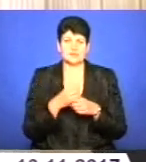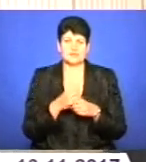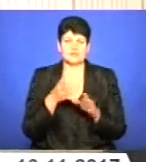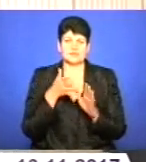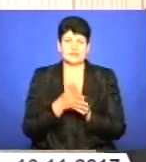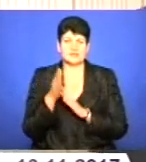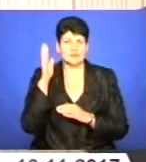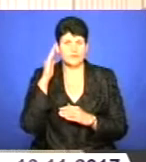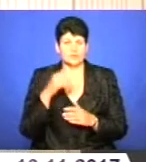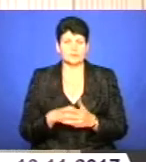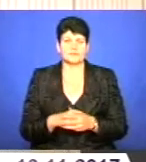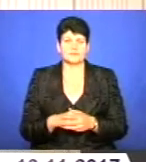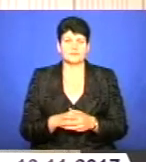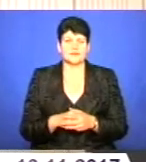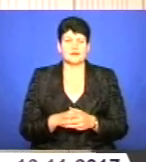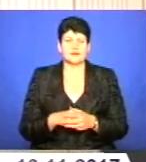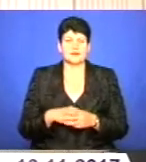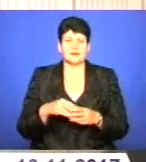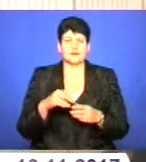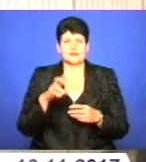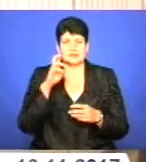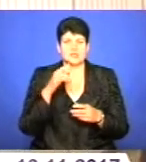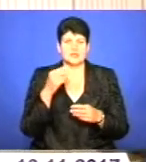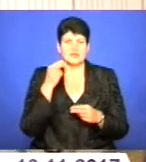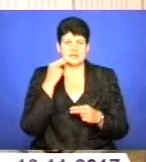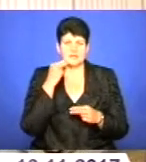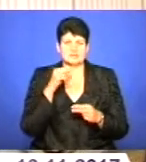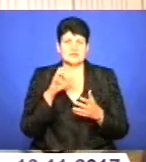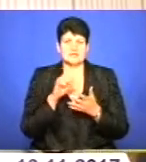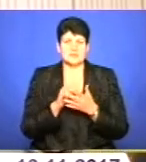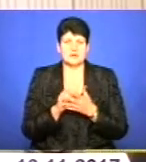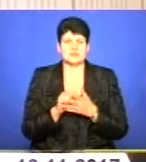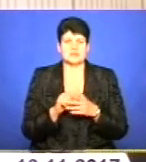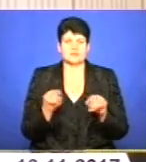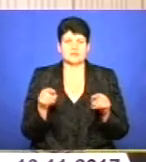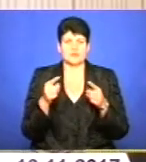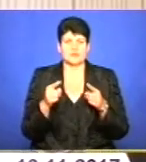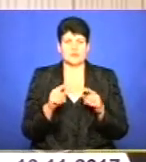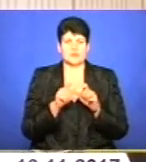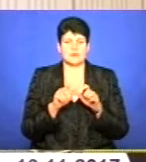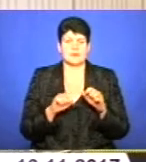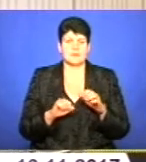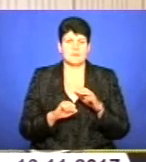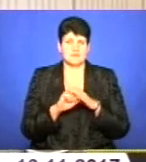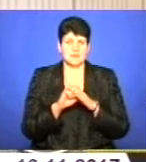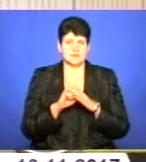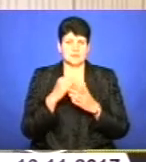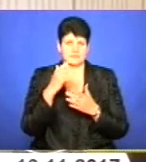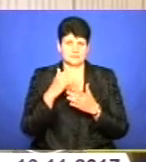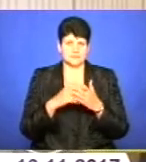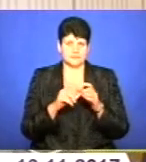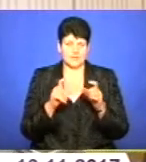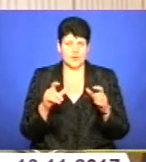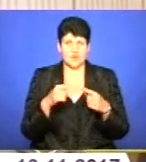воду. Держенергоефективності зараз займається створенням бази будівель центральних органів виконавчої влади. Нарешті ми